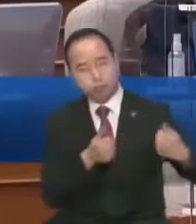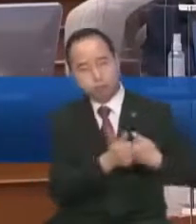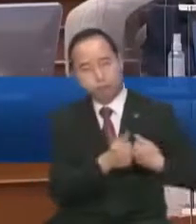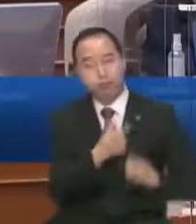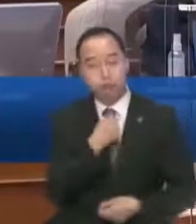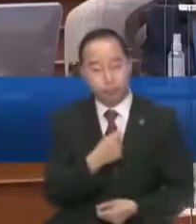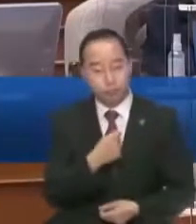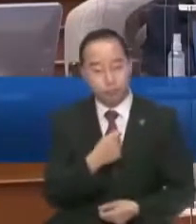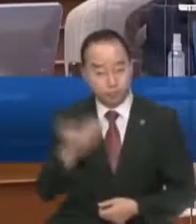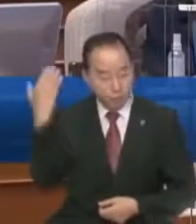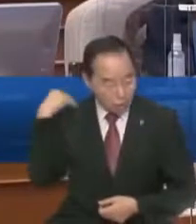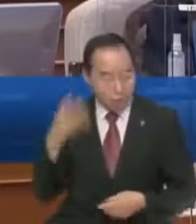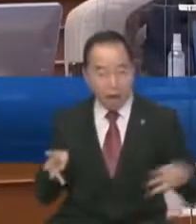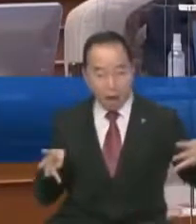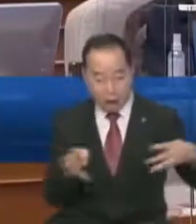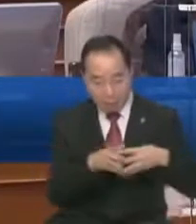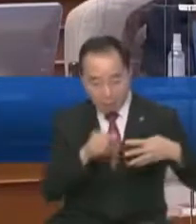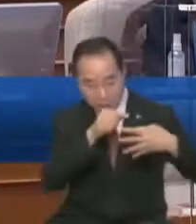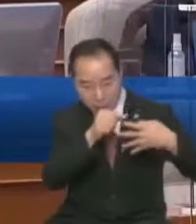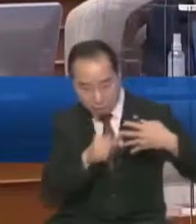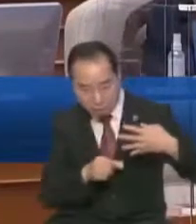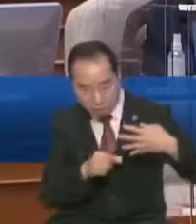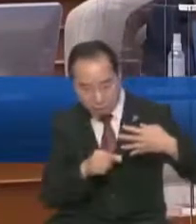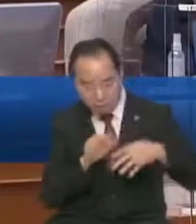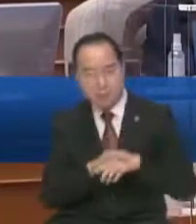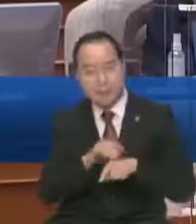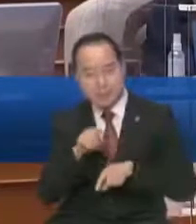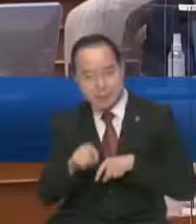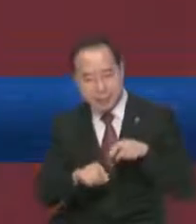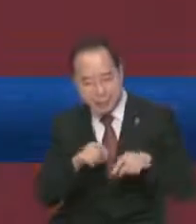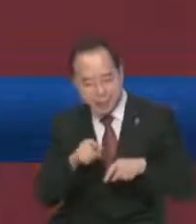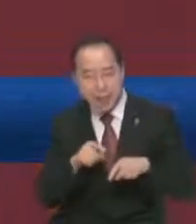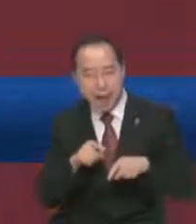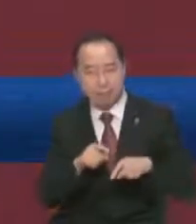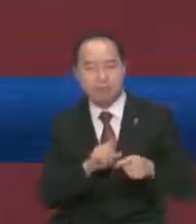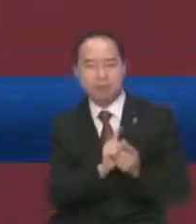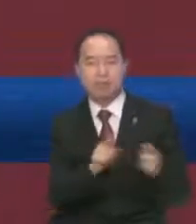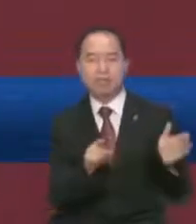남북 간 합의사항을 단계적으로 이행하면서 신뢰를 회복하기 바랍니다.